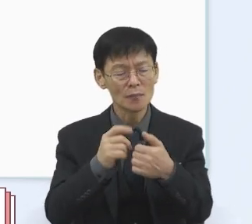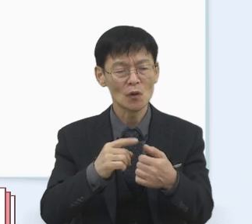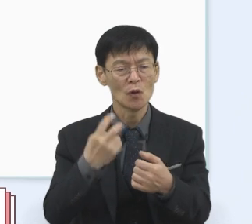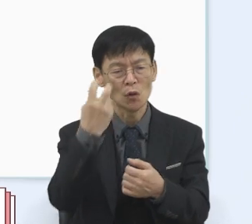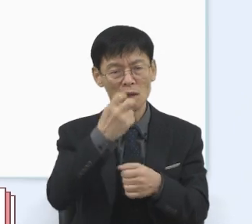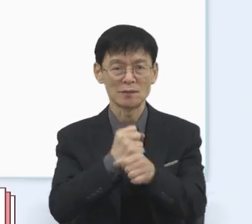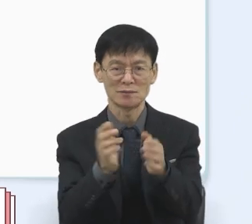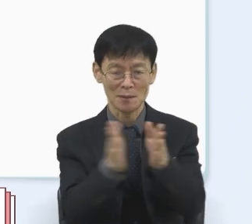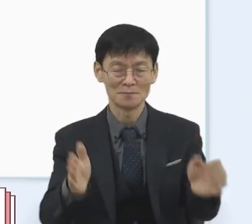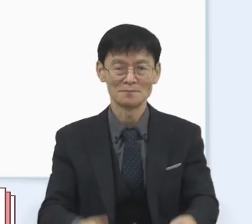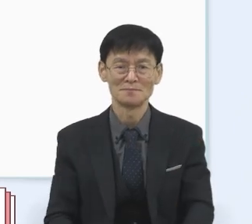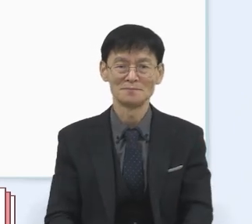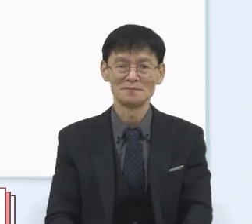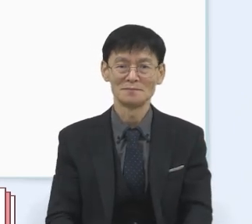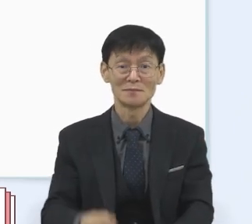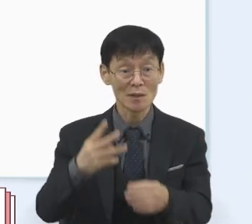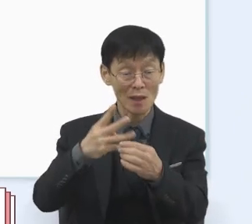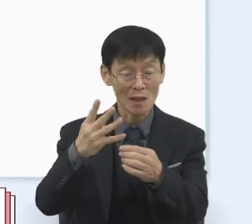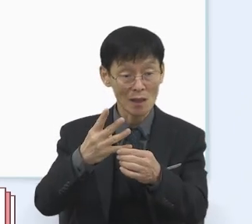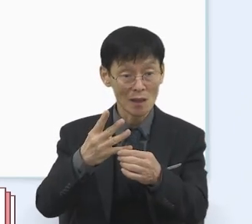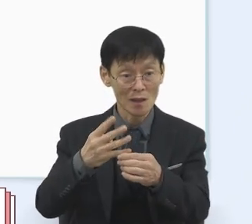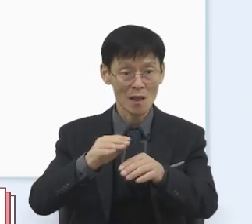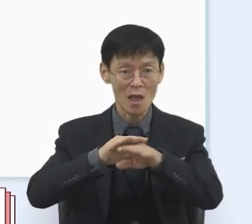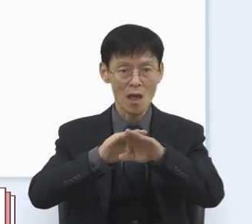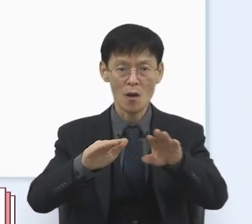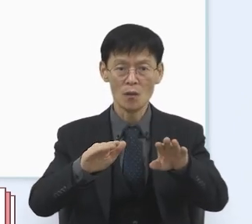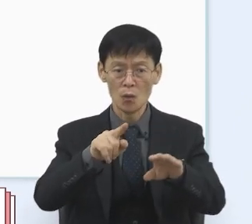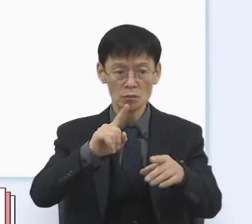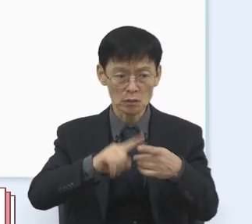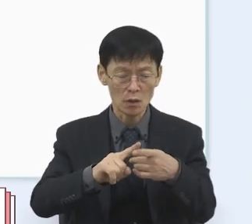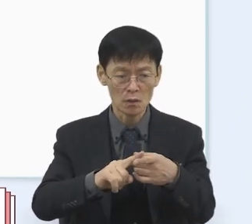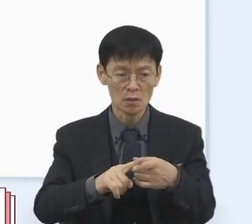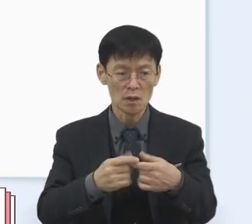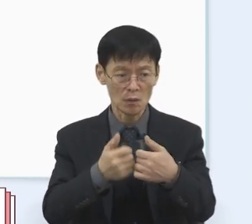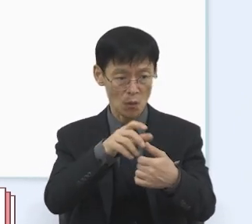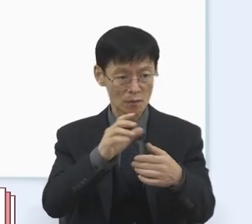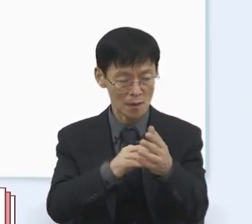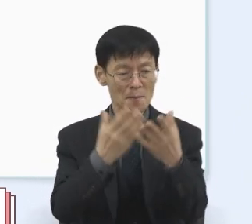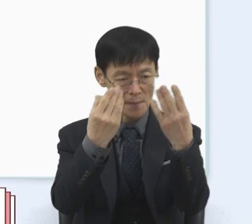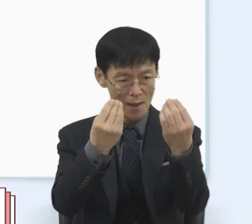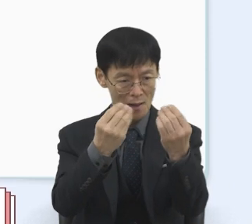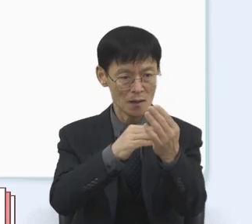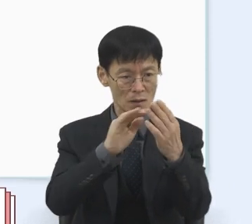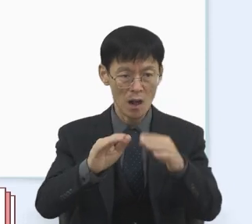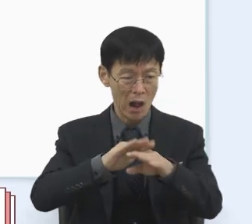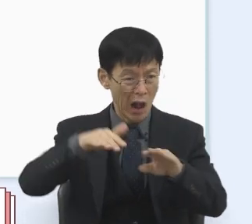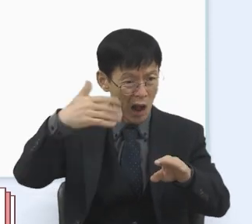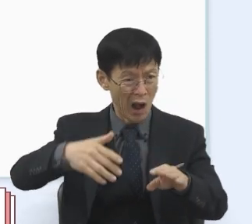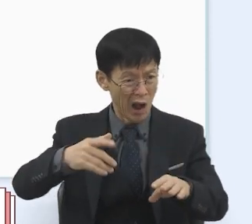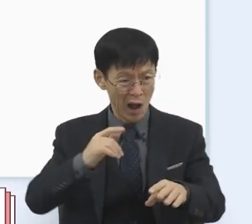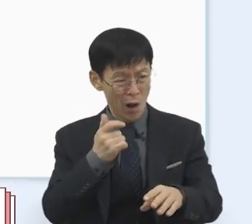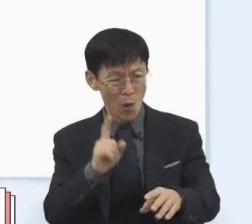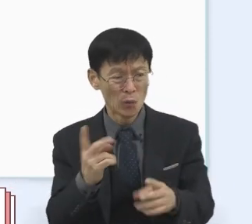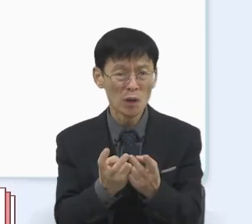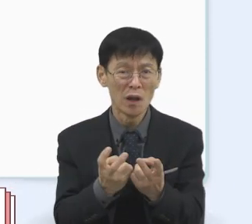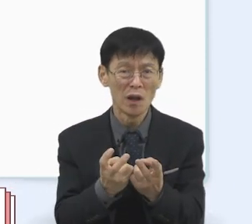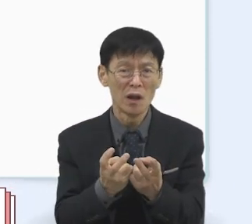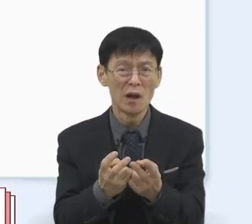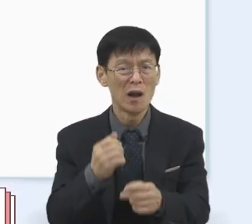상담하고 조사합니다. 넷째, 성희롱 고충 상담원과 상담해서 해결이 되지 않는